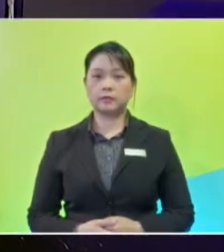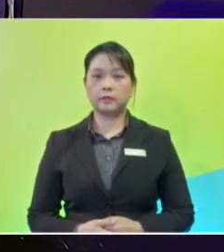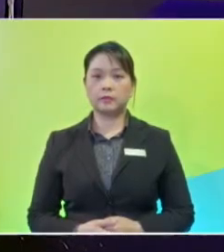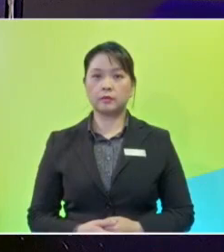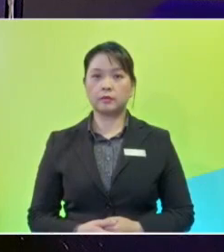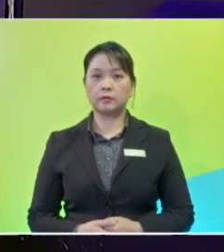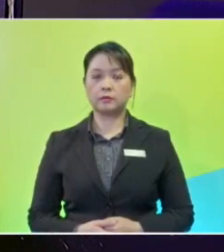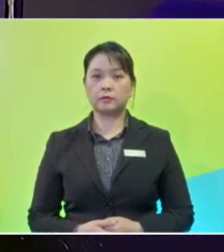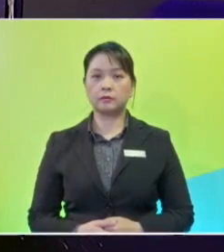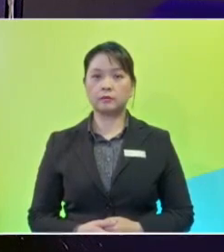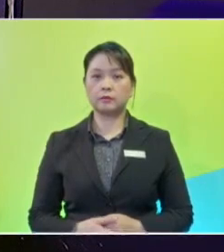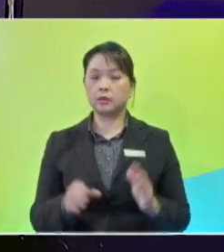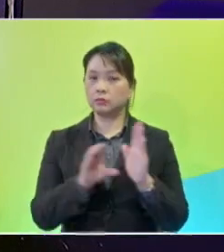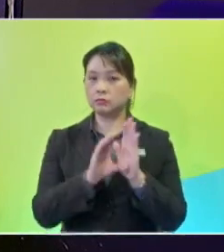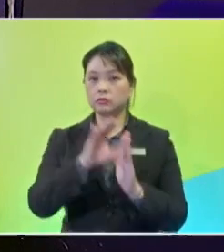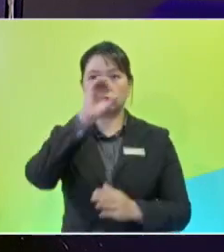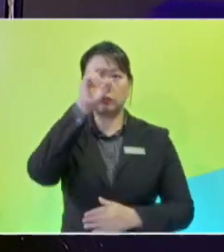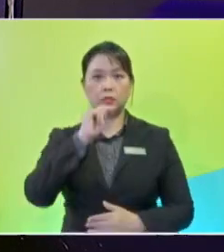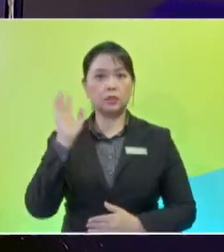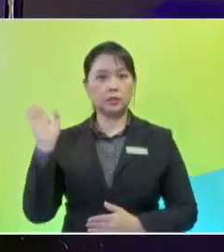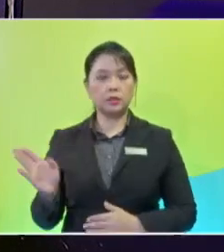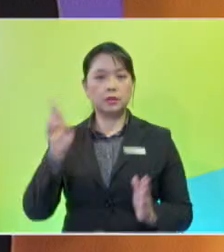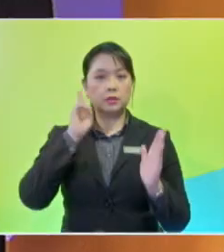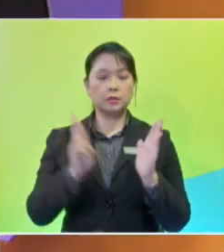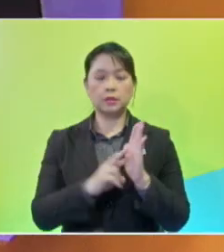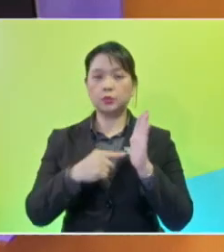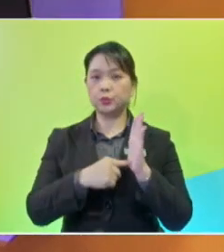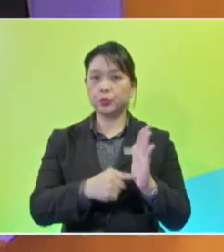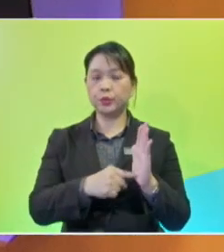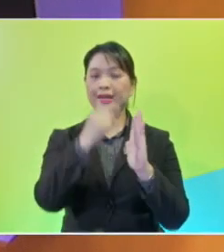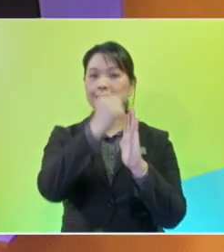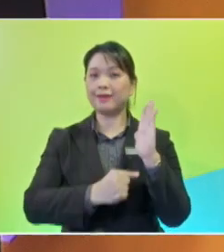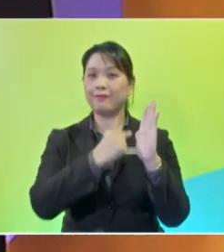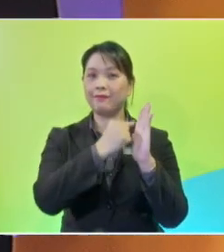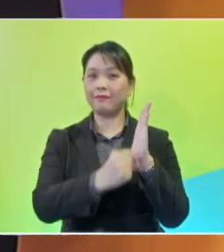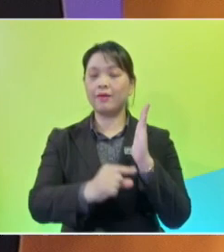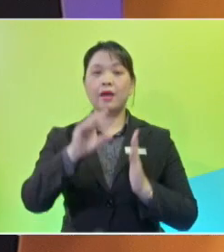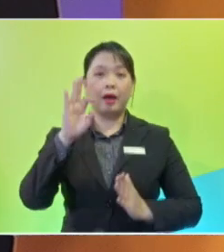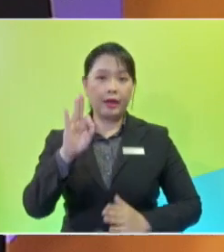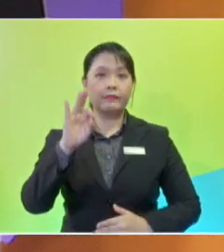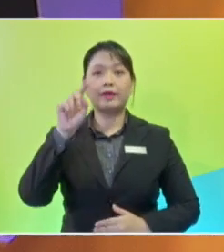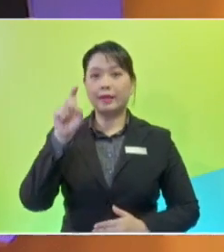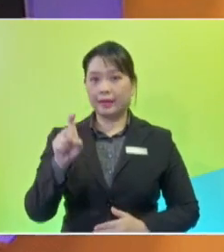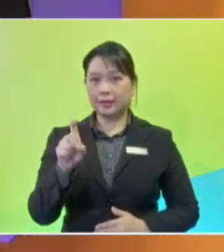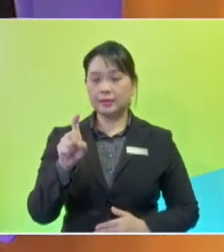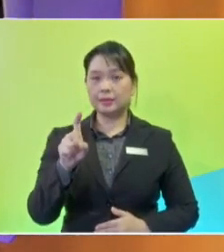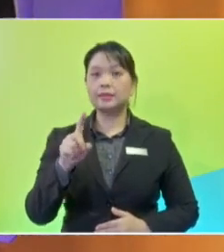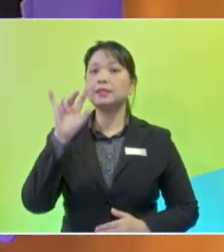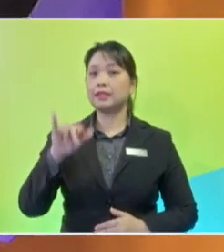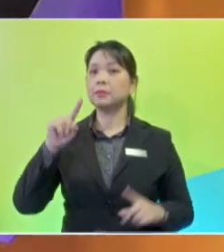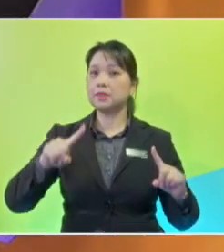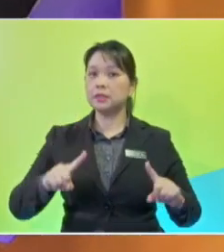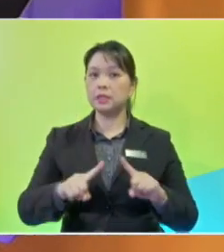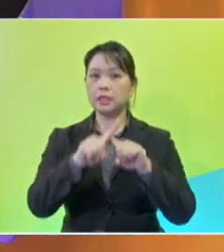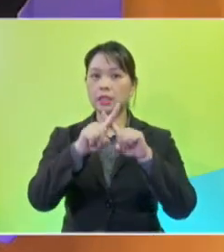bidang Aji berat kalau gitu untuk soal pertama Raja melanjutkan gerak fe bentuk parabola dan bersilang dengan pada titik e Oke